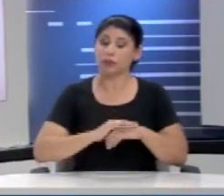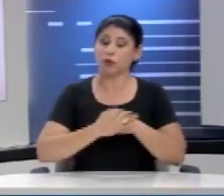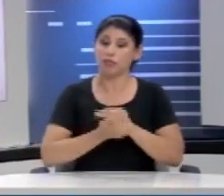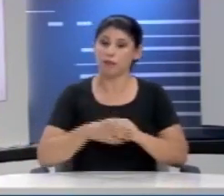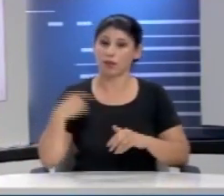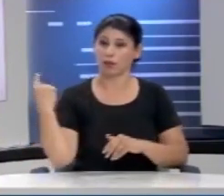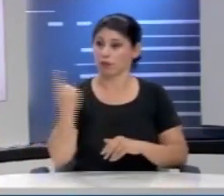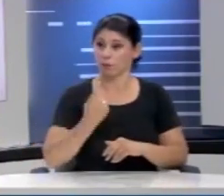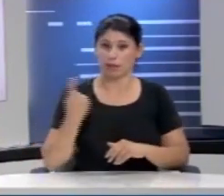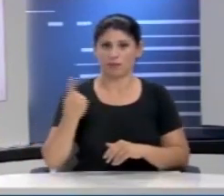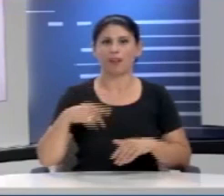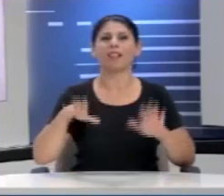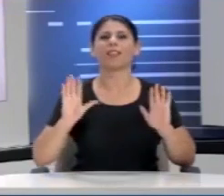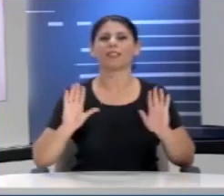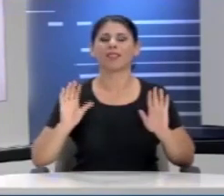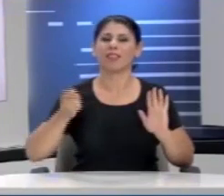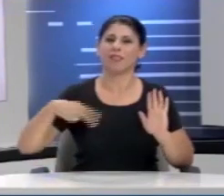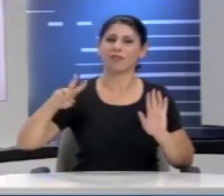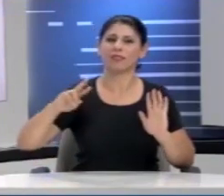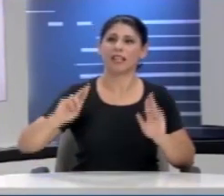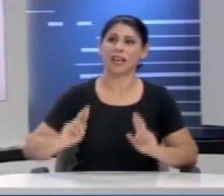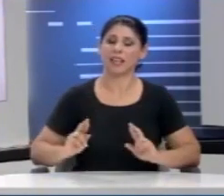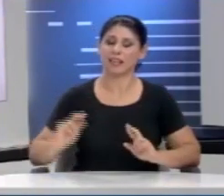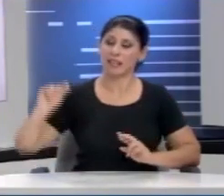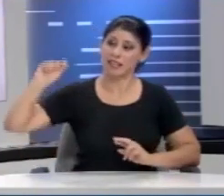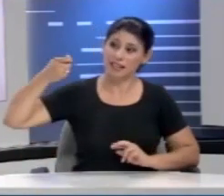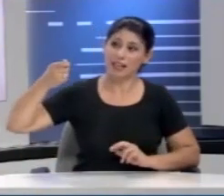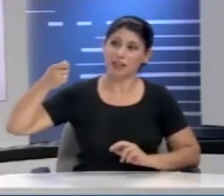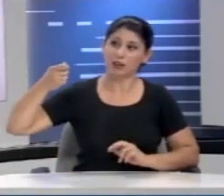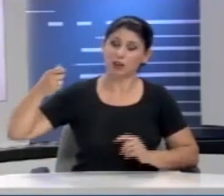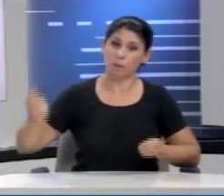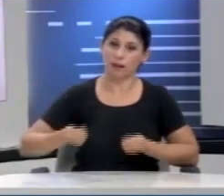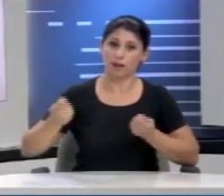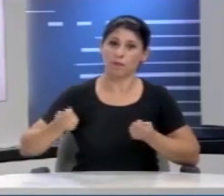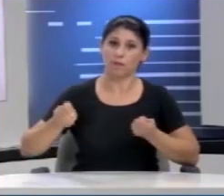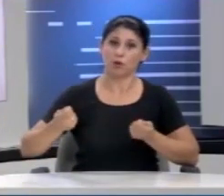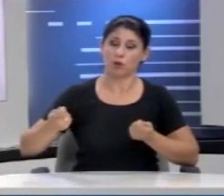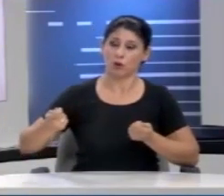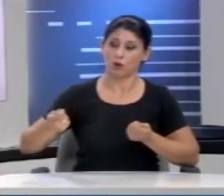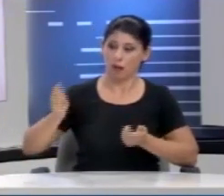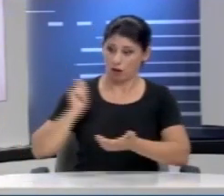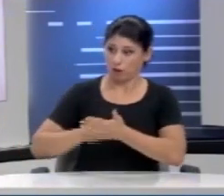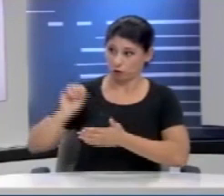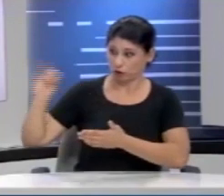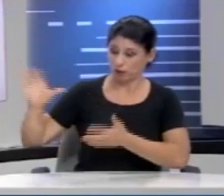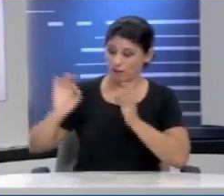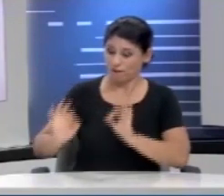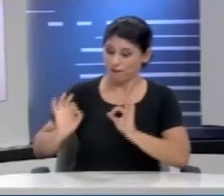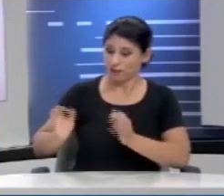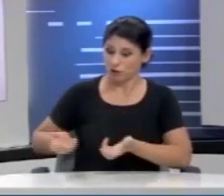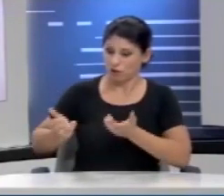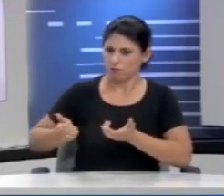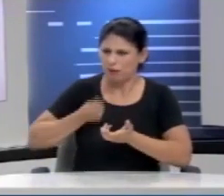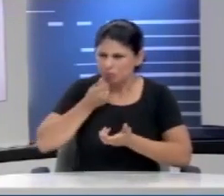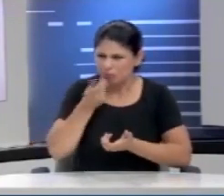το περιβάλλον, δεν θα αυξάνατε την ηλεκτροπαραγωγή από εισαγόμενο φυσικό αέριο με τεράστια